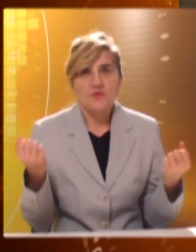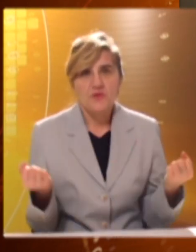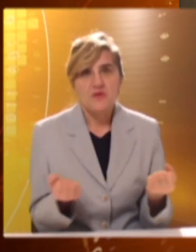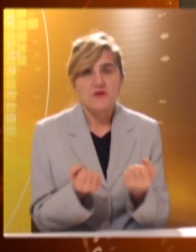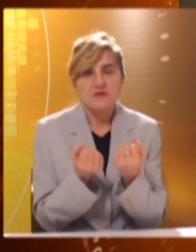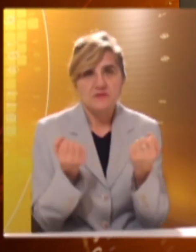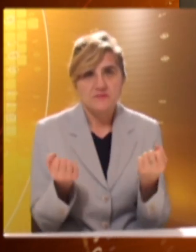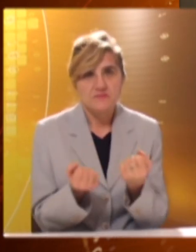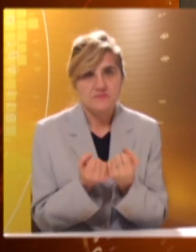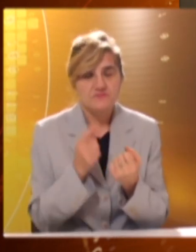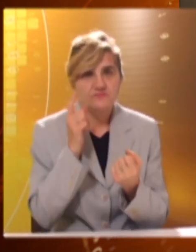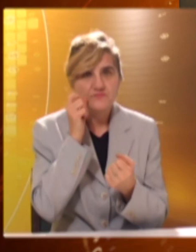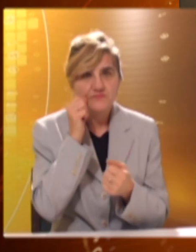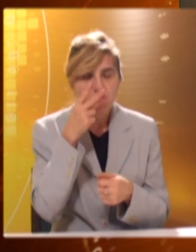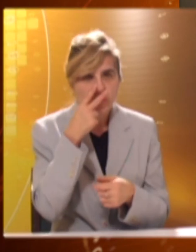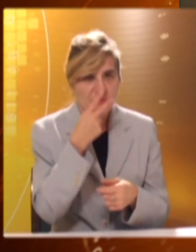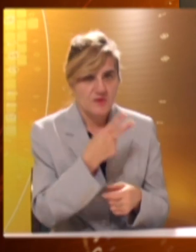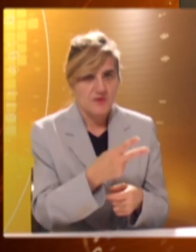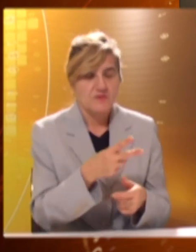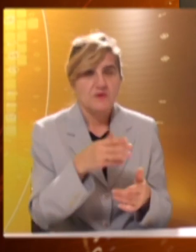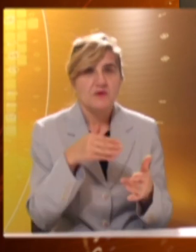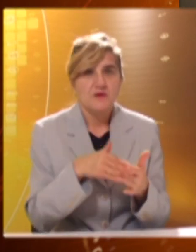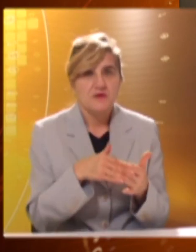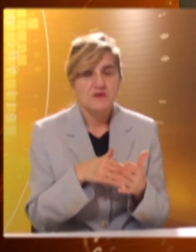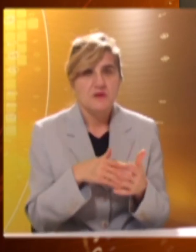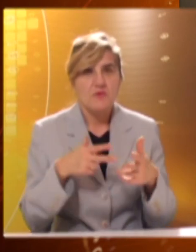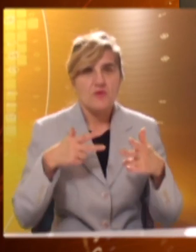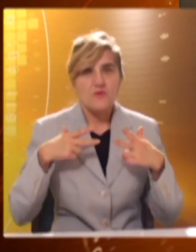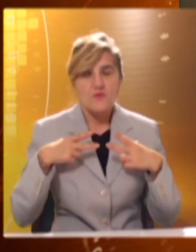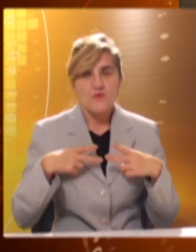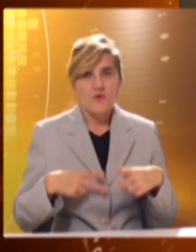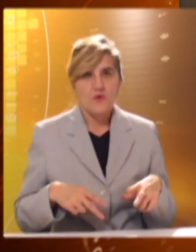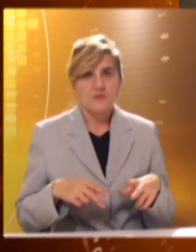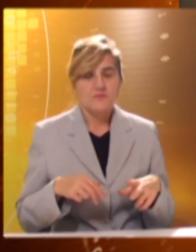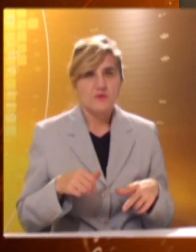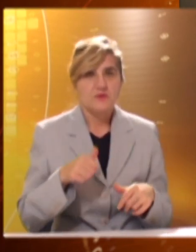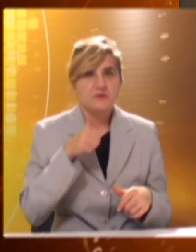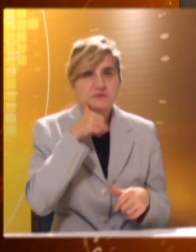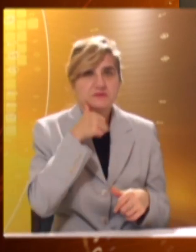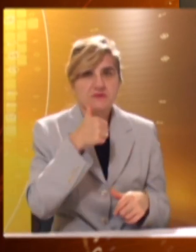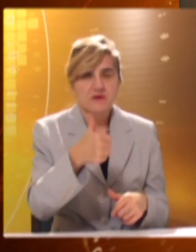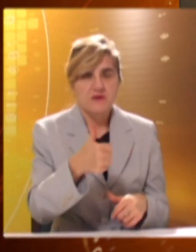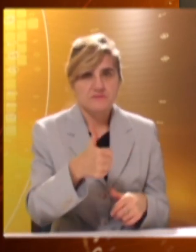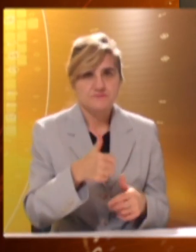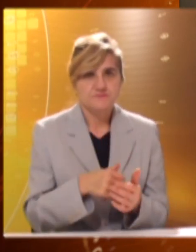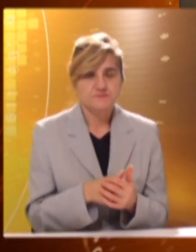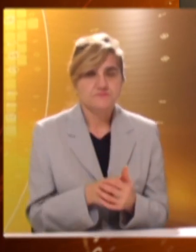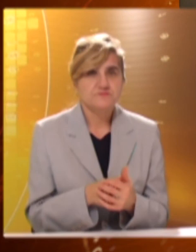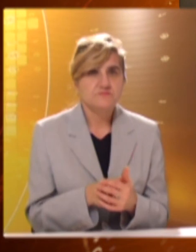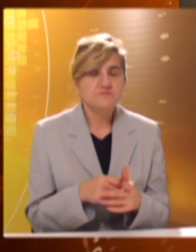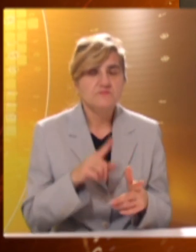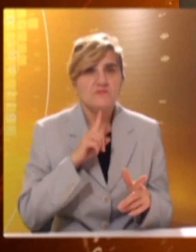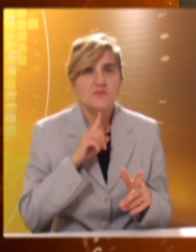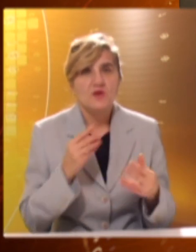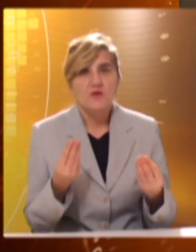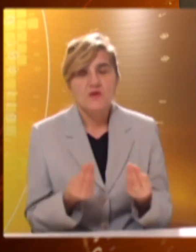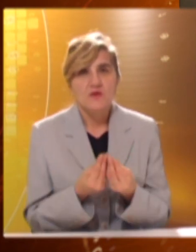svih mogućnosti koje treba roditelj da mu pruži, potrebno je ono što se zove odmor, što se zove i